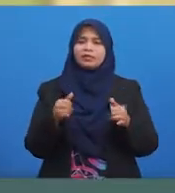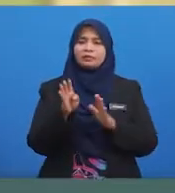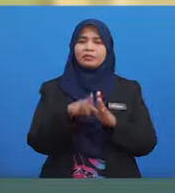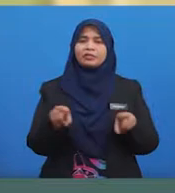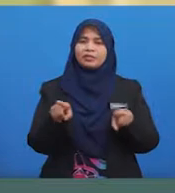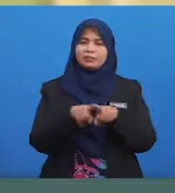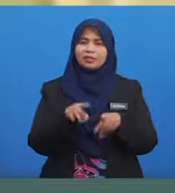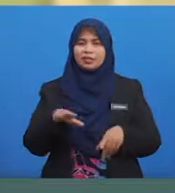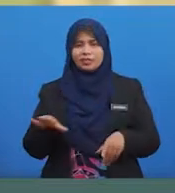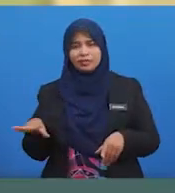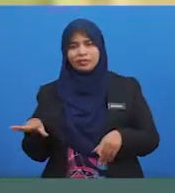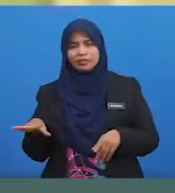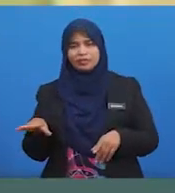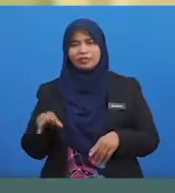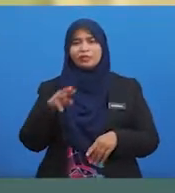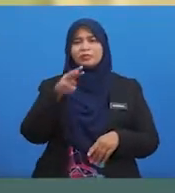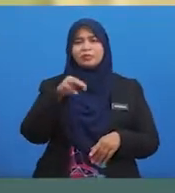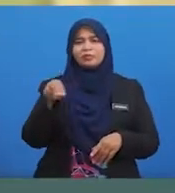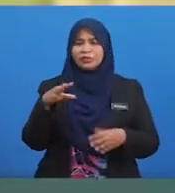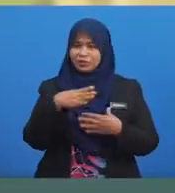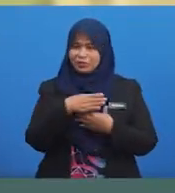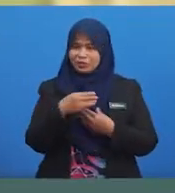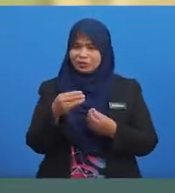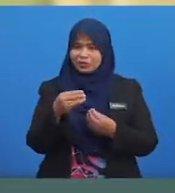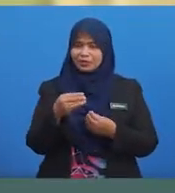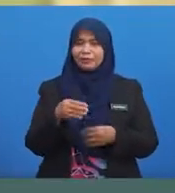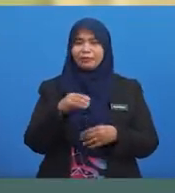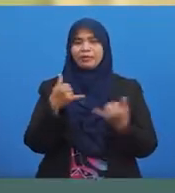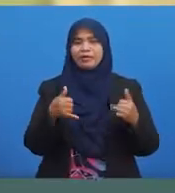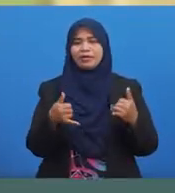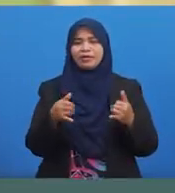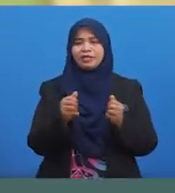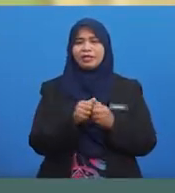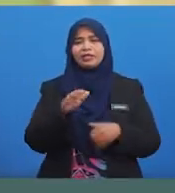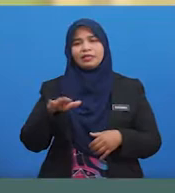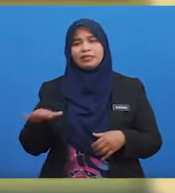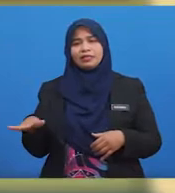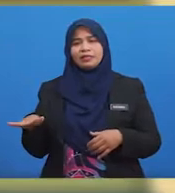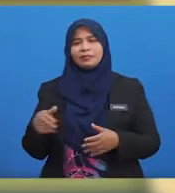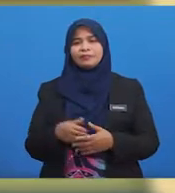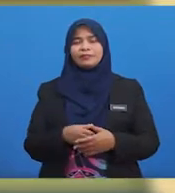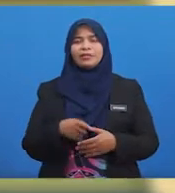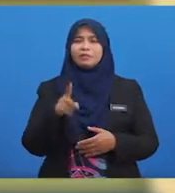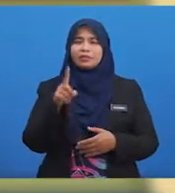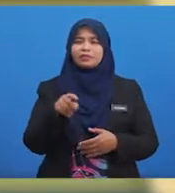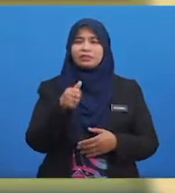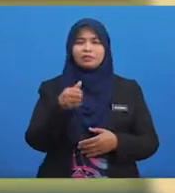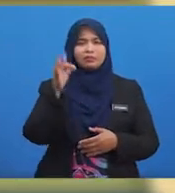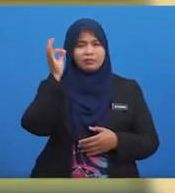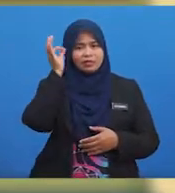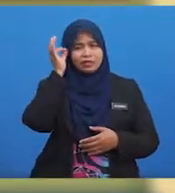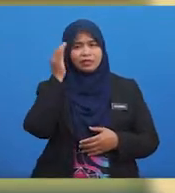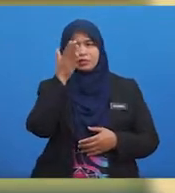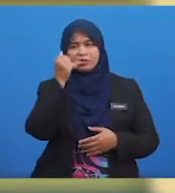bradik murid-murid Cukai bermain dengan adik beradik musti kamu fikir